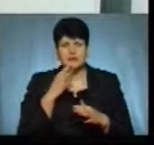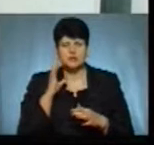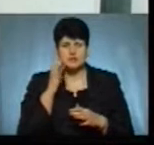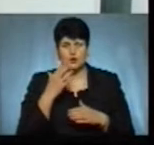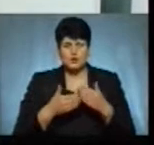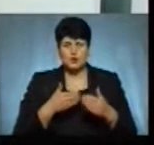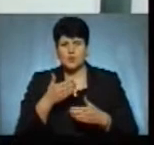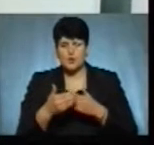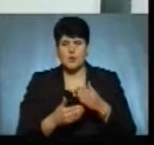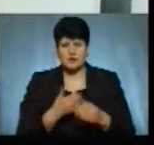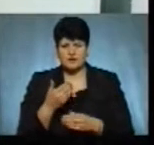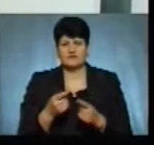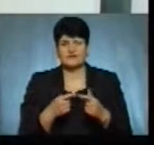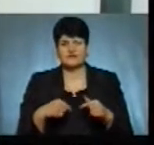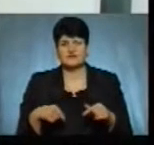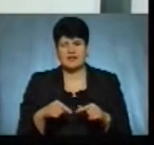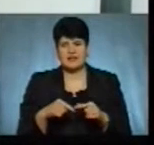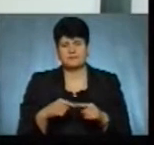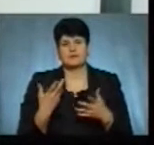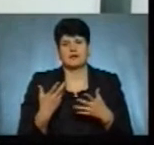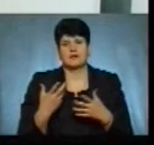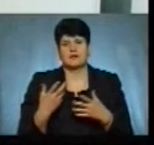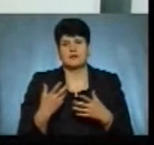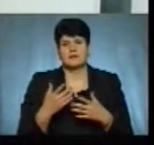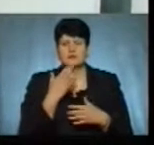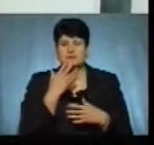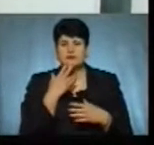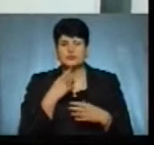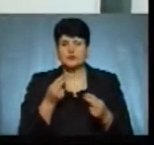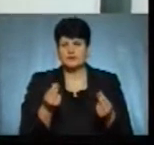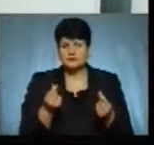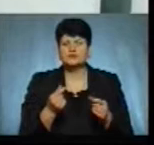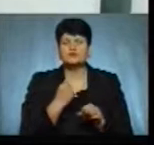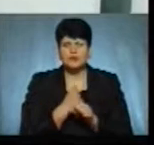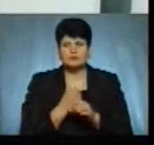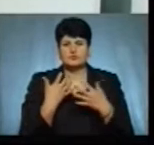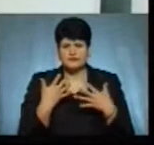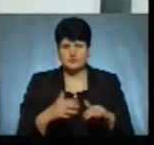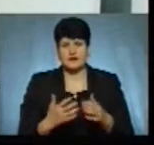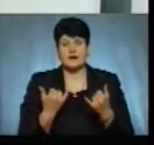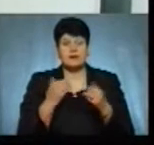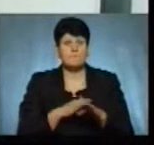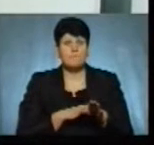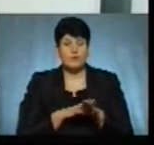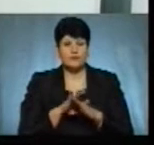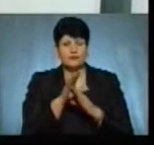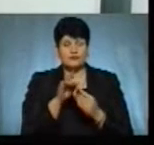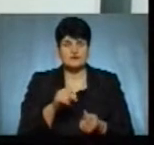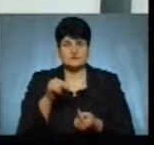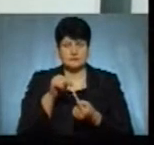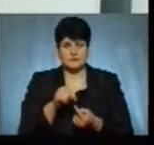сфері лібералізації валютного ринку зроблені. Але повністю лібералізувати валютний ринок в сучасних умовах України, як на мене,